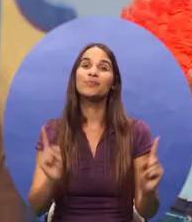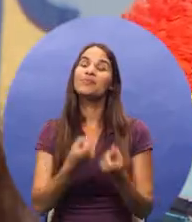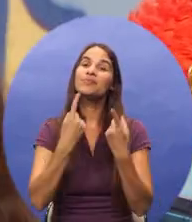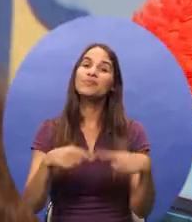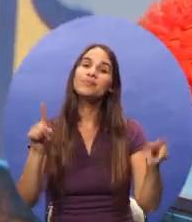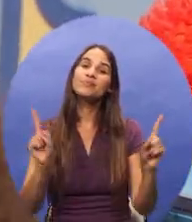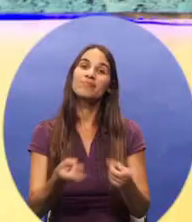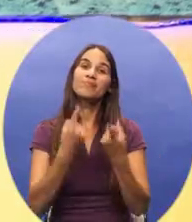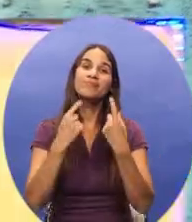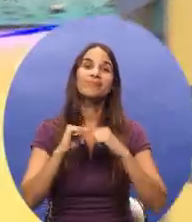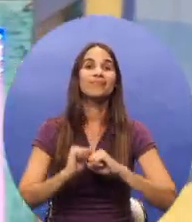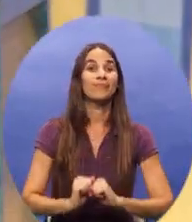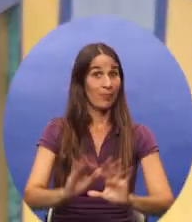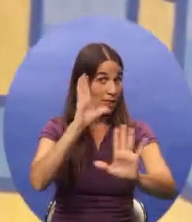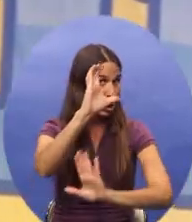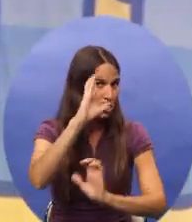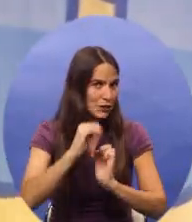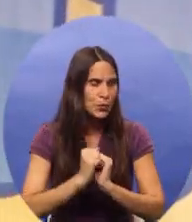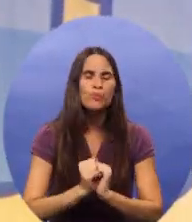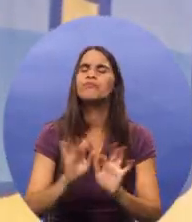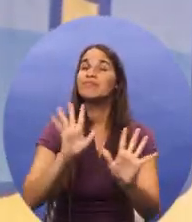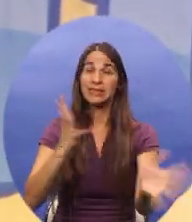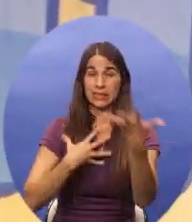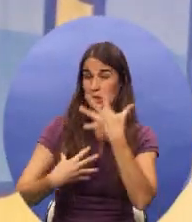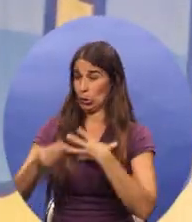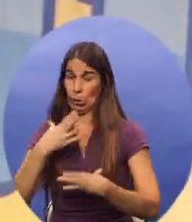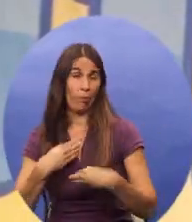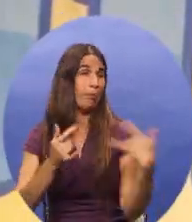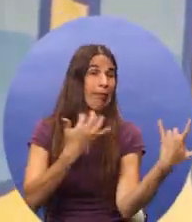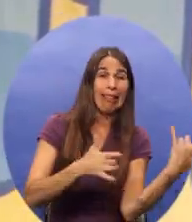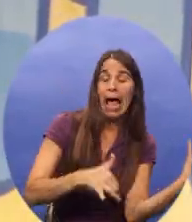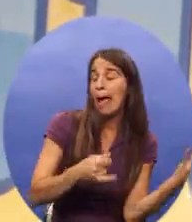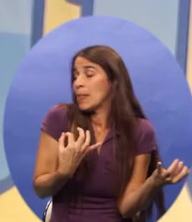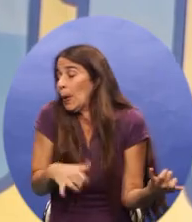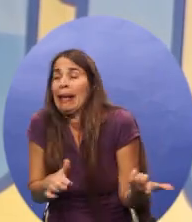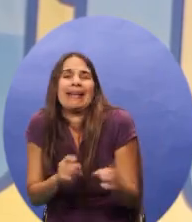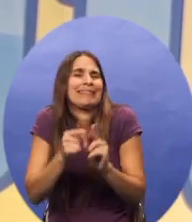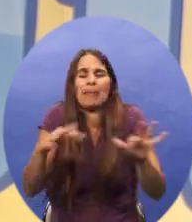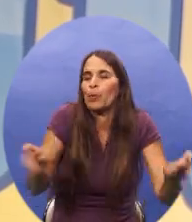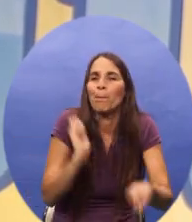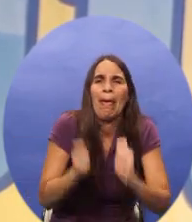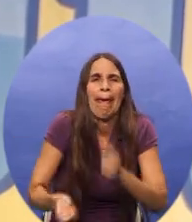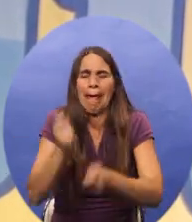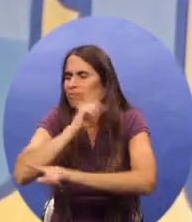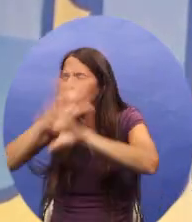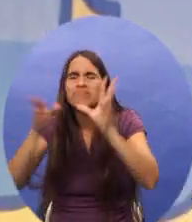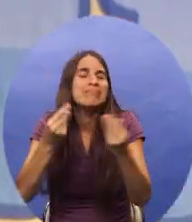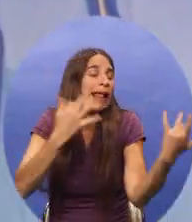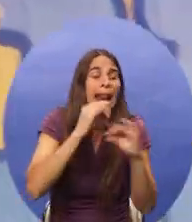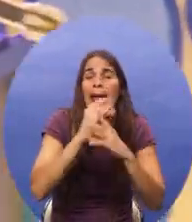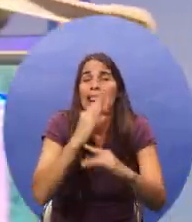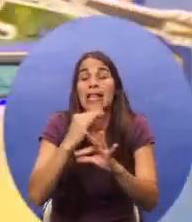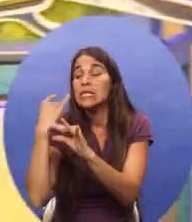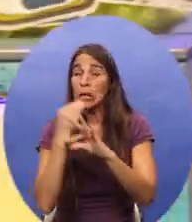מנדולינה, הפסנתר, קלרינט או